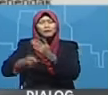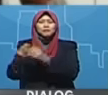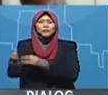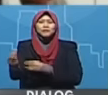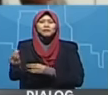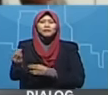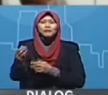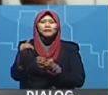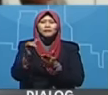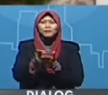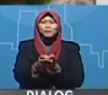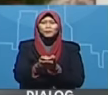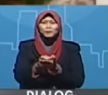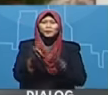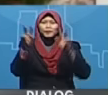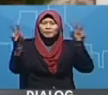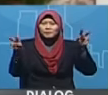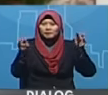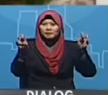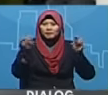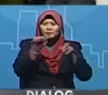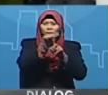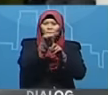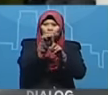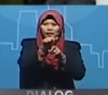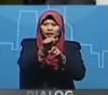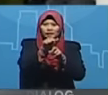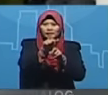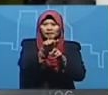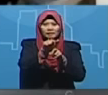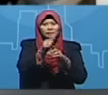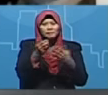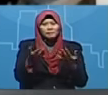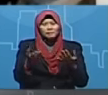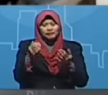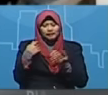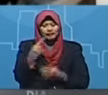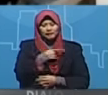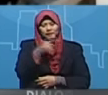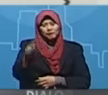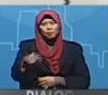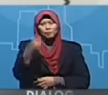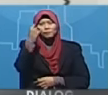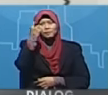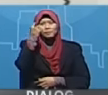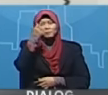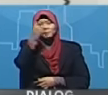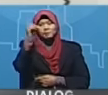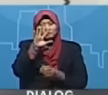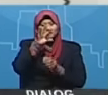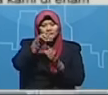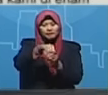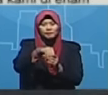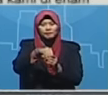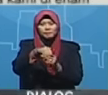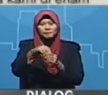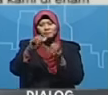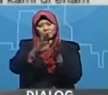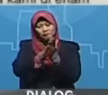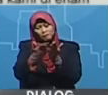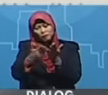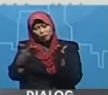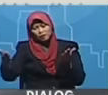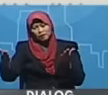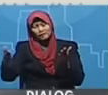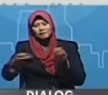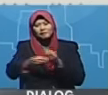Okey. Terms mengenai penipuan itu sendiri sebenarnya kita perlu fahami, ya. Kadang-kadang terkandung di dalam brosur yang